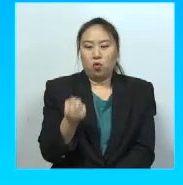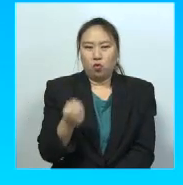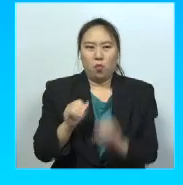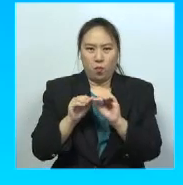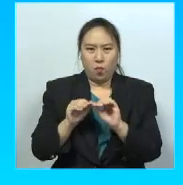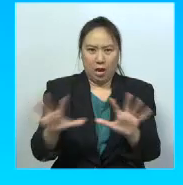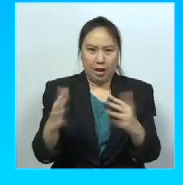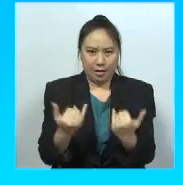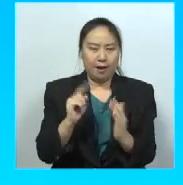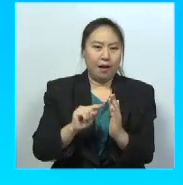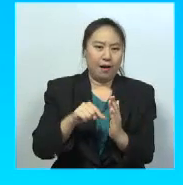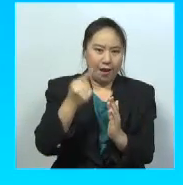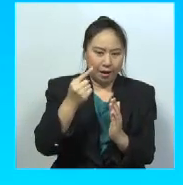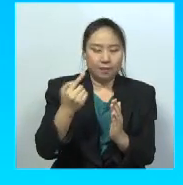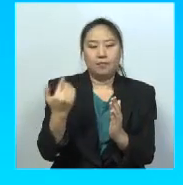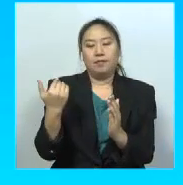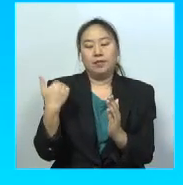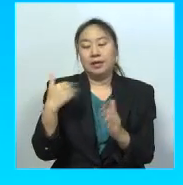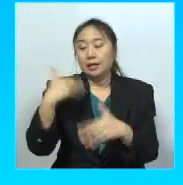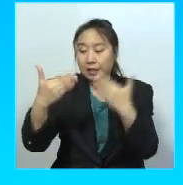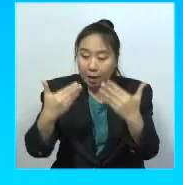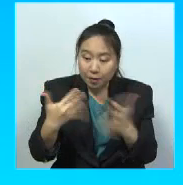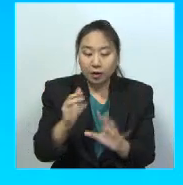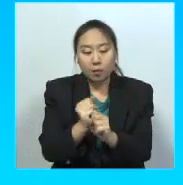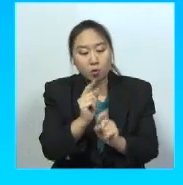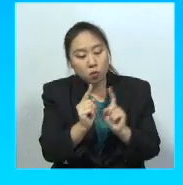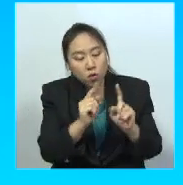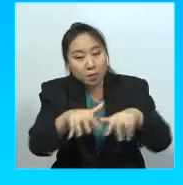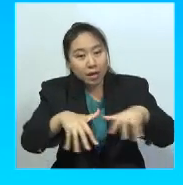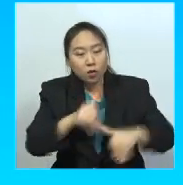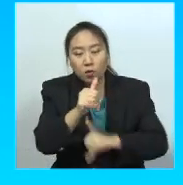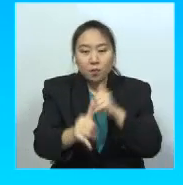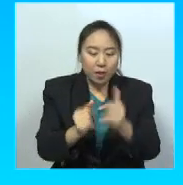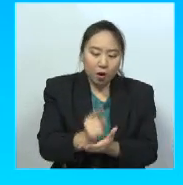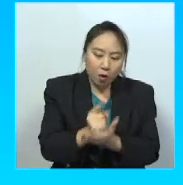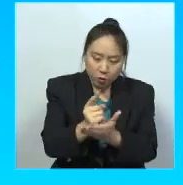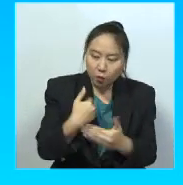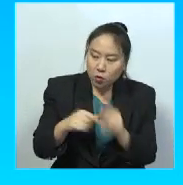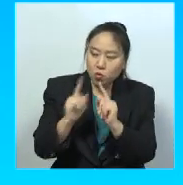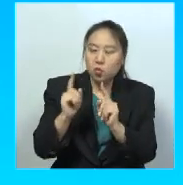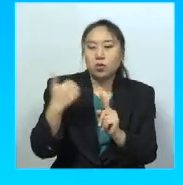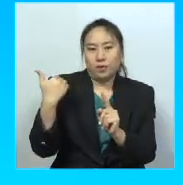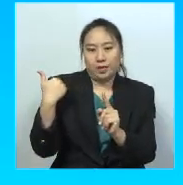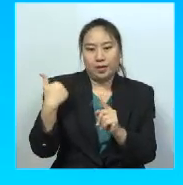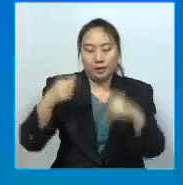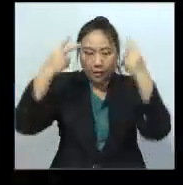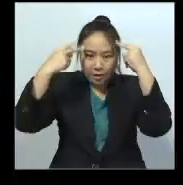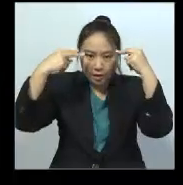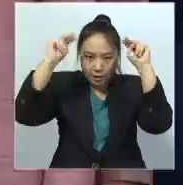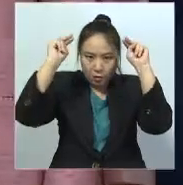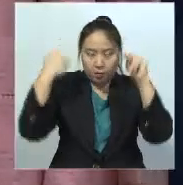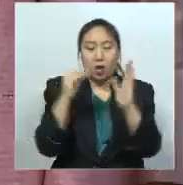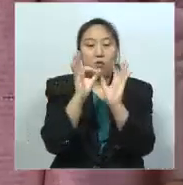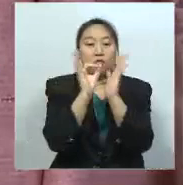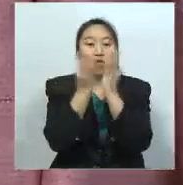ครั้งแรกโดยระหว่างการทำกิจกรรมก็ได้พูดคุยกับประชาชนที่เดินทางมาลอยกระทงด้วยนะคะซึ่งท่านนายกรัฐมนตรีก็ได้โพ